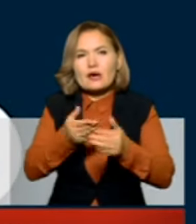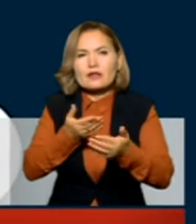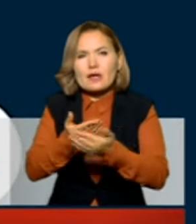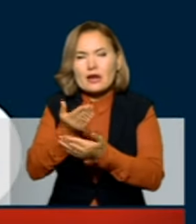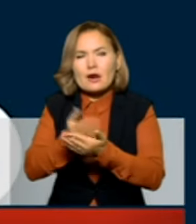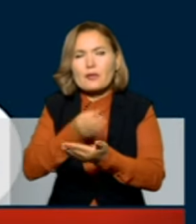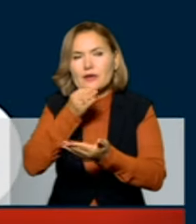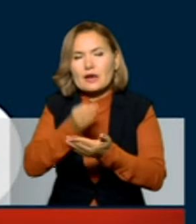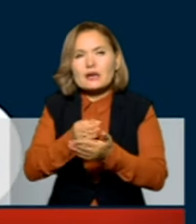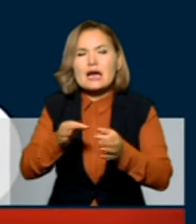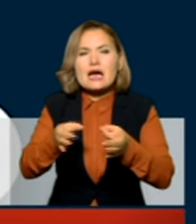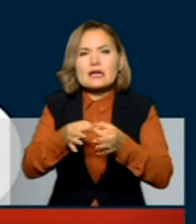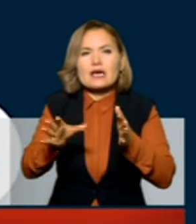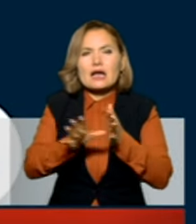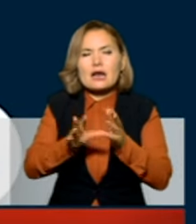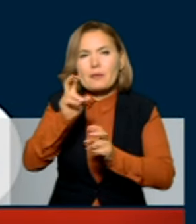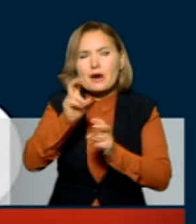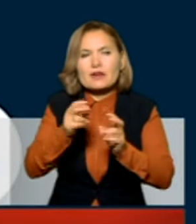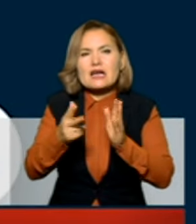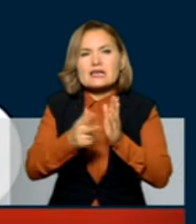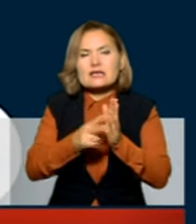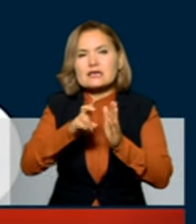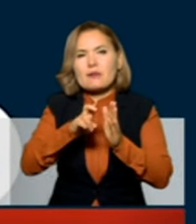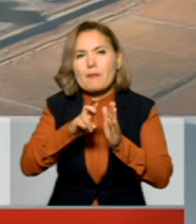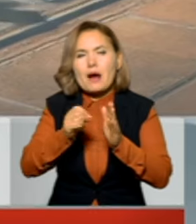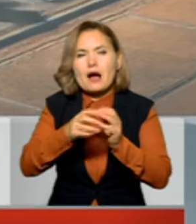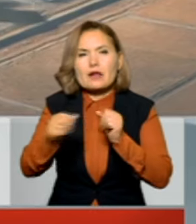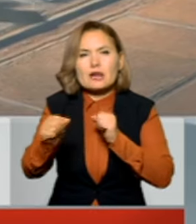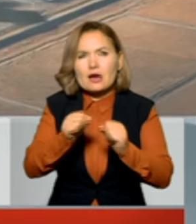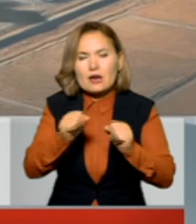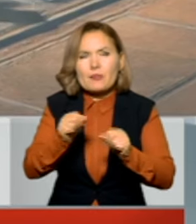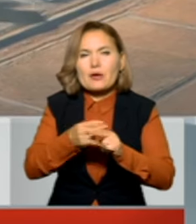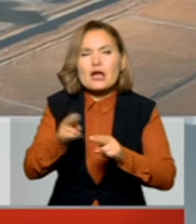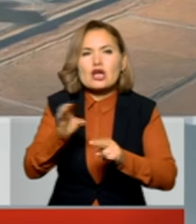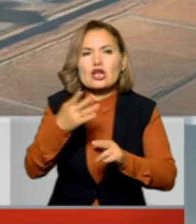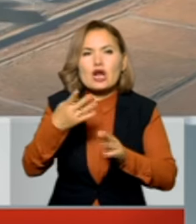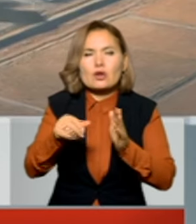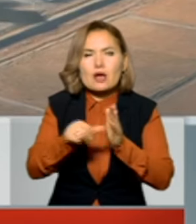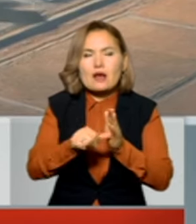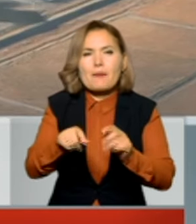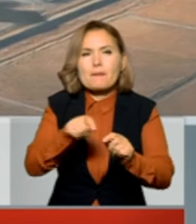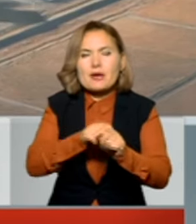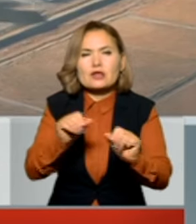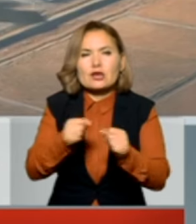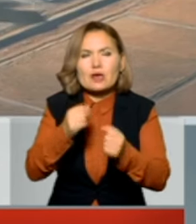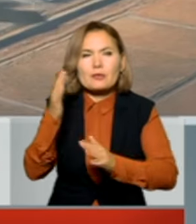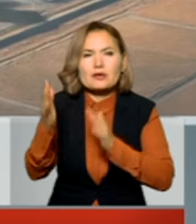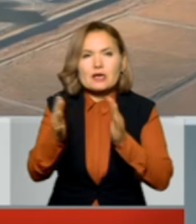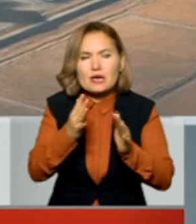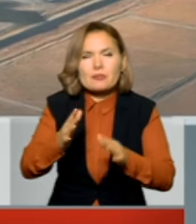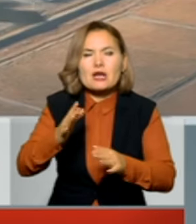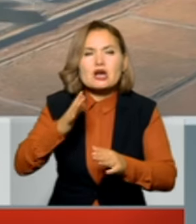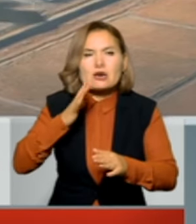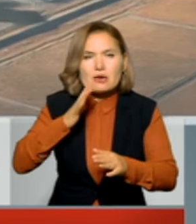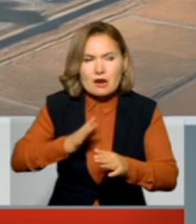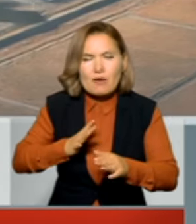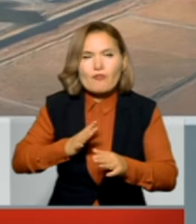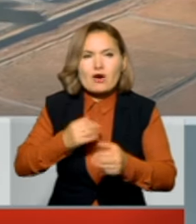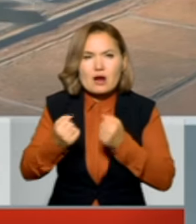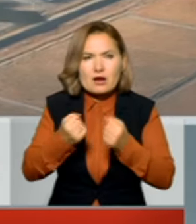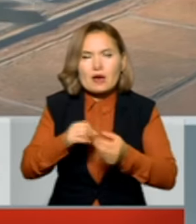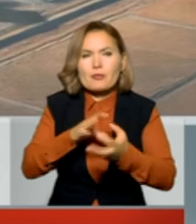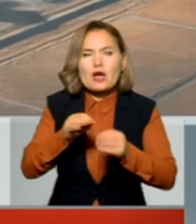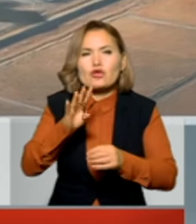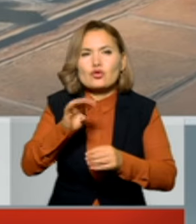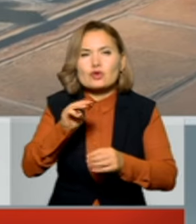отыр. Мысалы, атом электр станциясы 8 балдық жер сілкінісіне секундына 56 метр жылдамдықпен соққан желге шыдамды. Тіпті 400